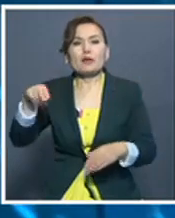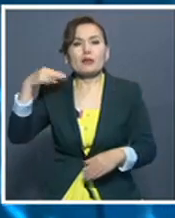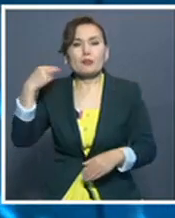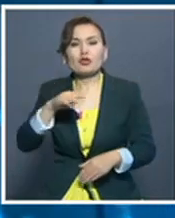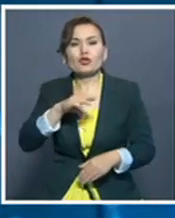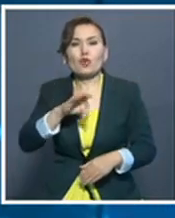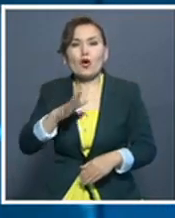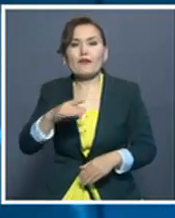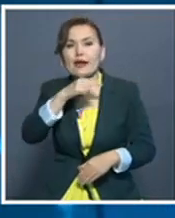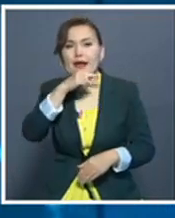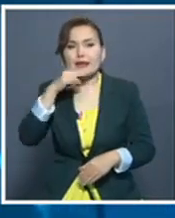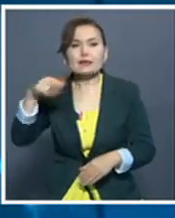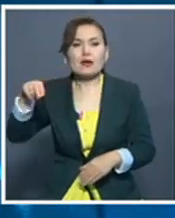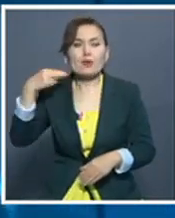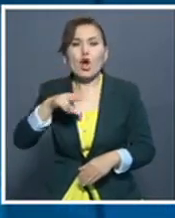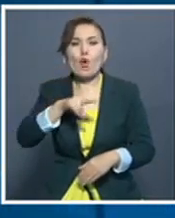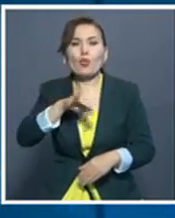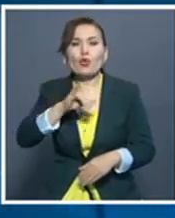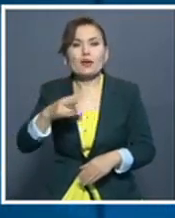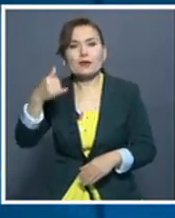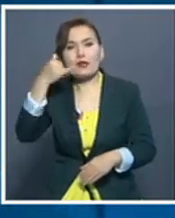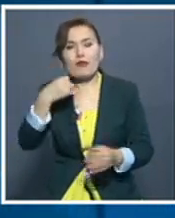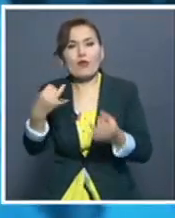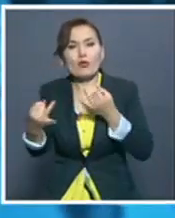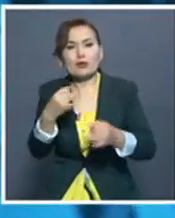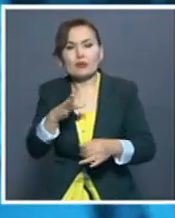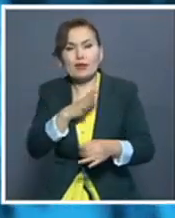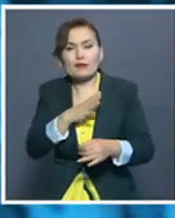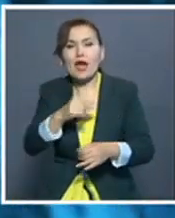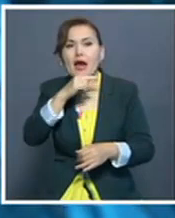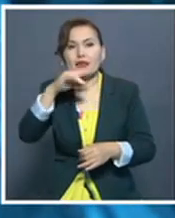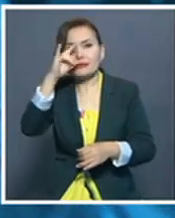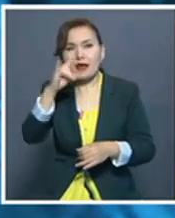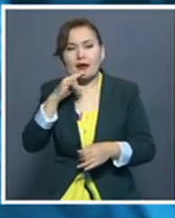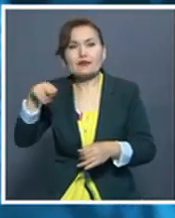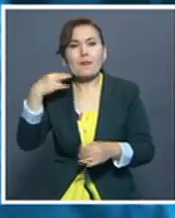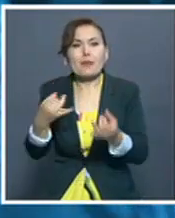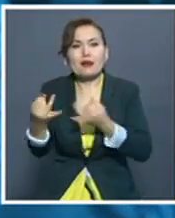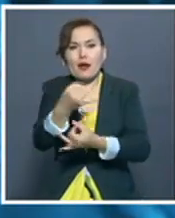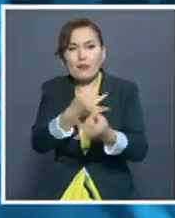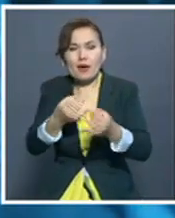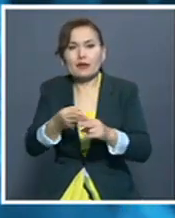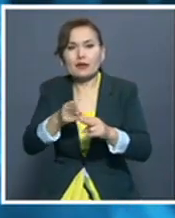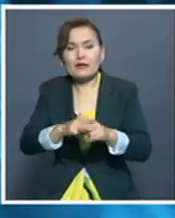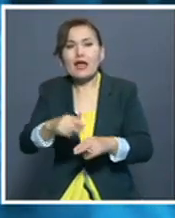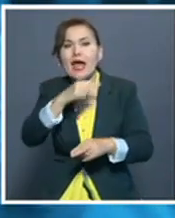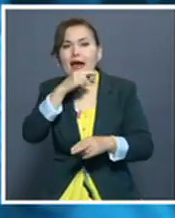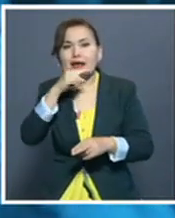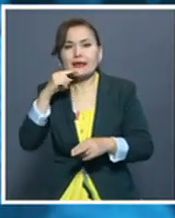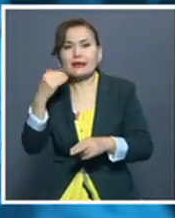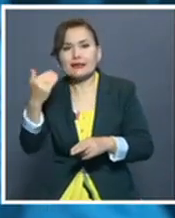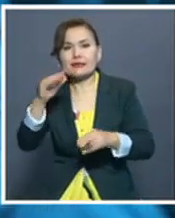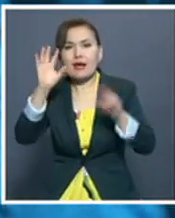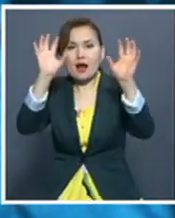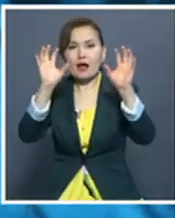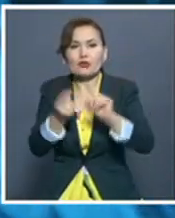Президент Касым Жомарт Токаев Ресей президенті Владимир Путинмен телефон арқылы сөйлесті. Әңгіме барысында мемлекет басшысы өз әріптесін Ресей конституциясына